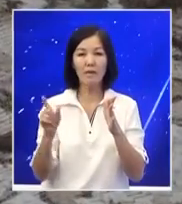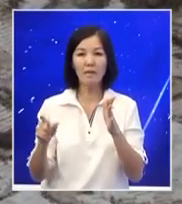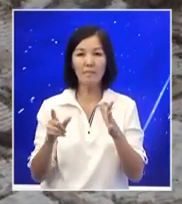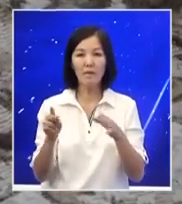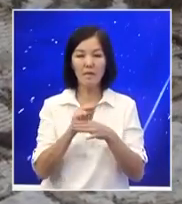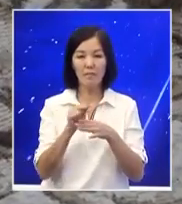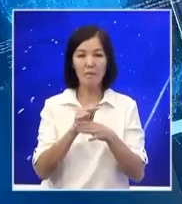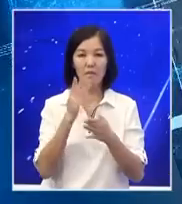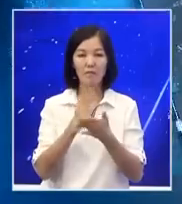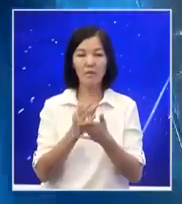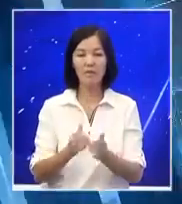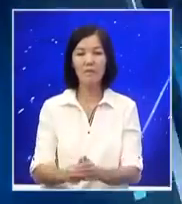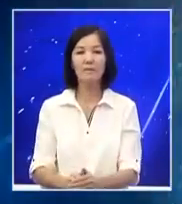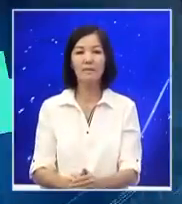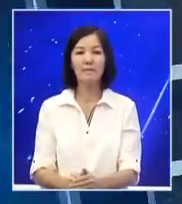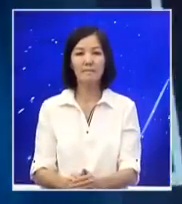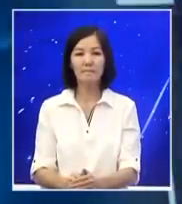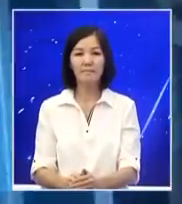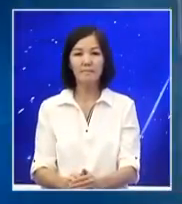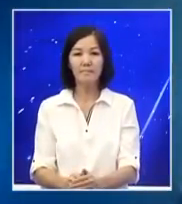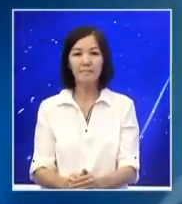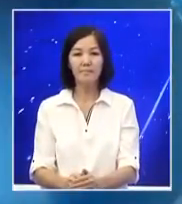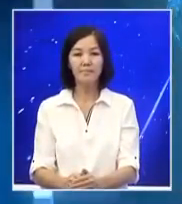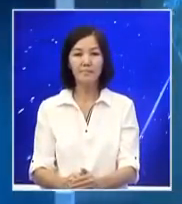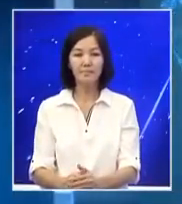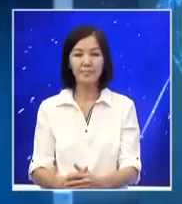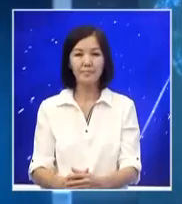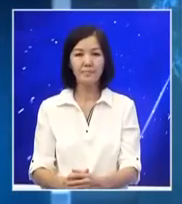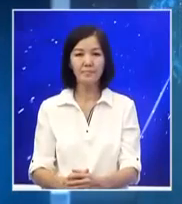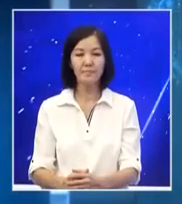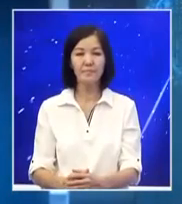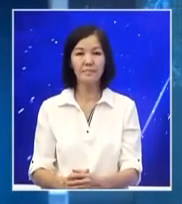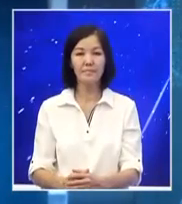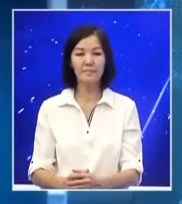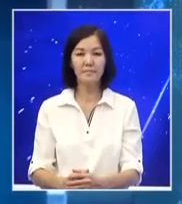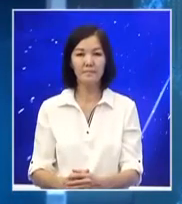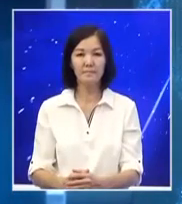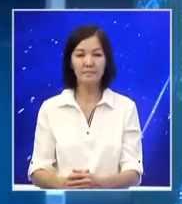ем алуда. Амина Құдайберген, Жайық Құрманбаев, Жетісу арнасы, Талдықорған.